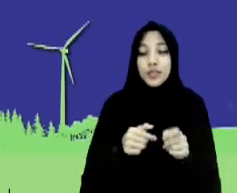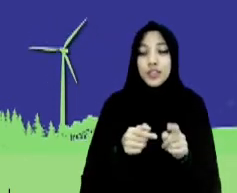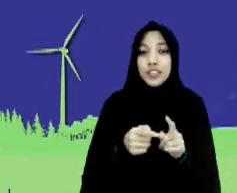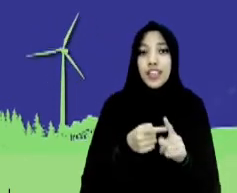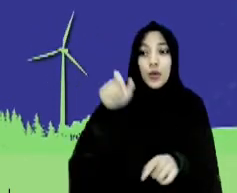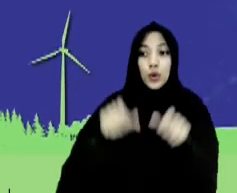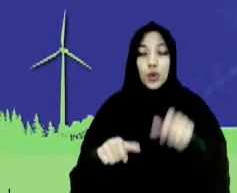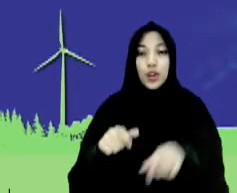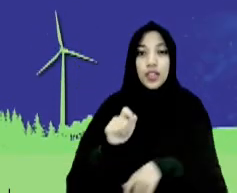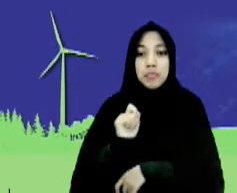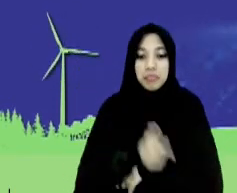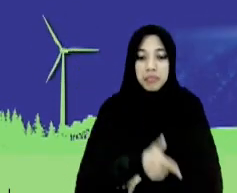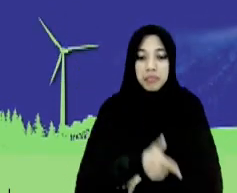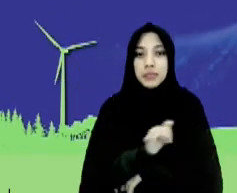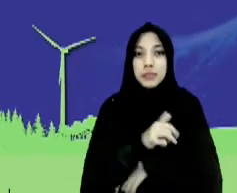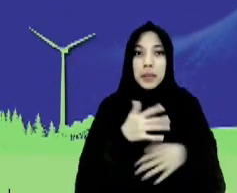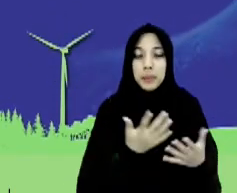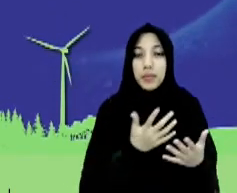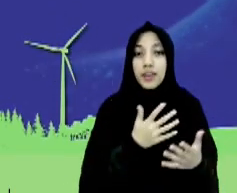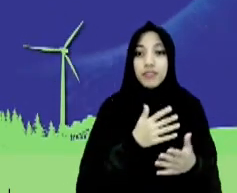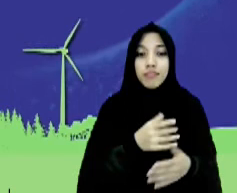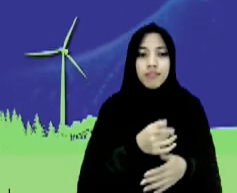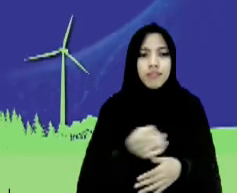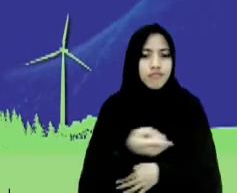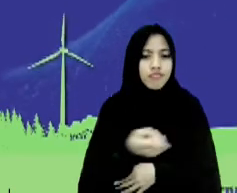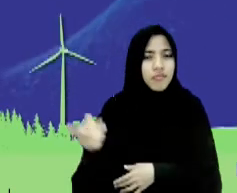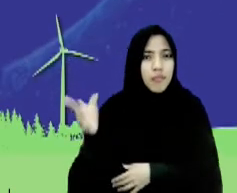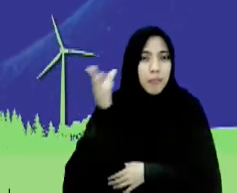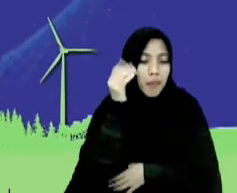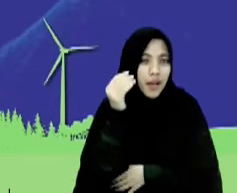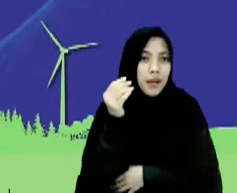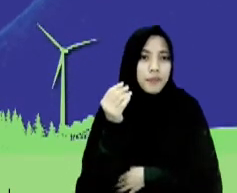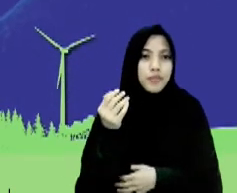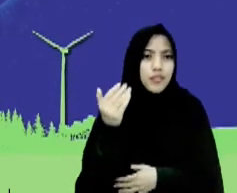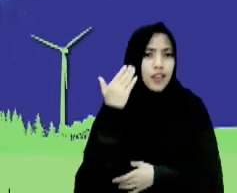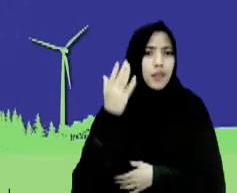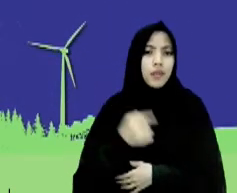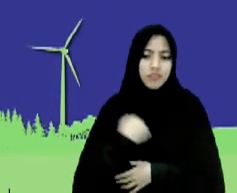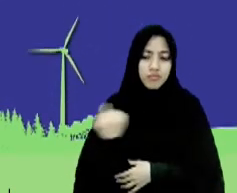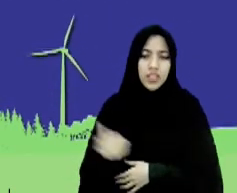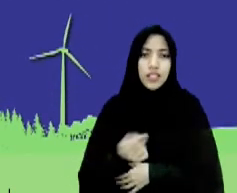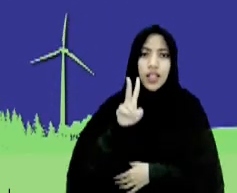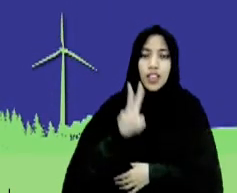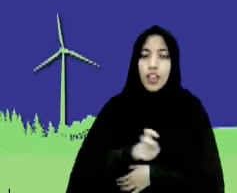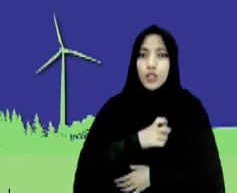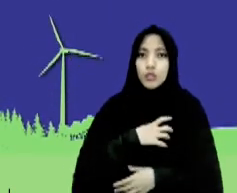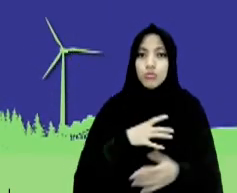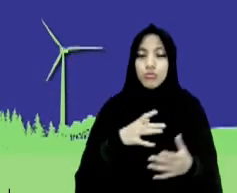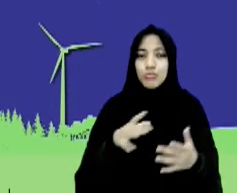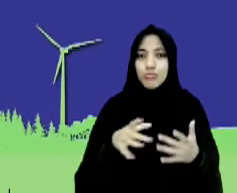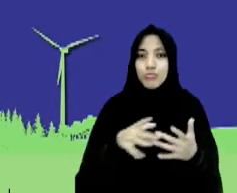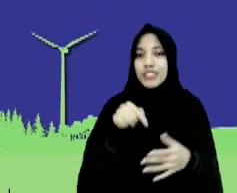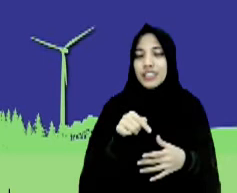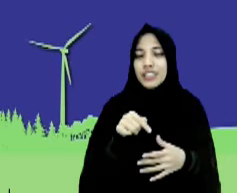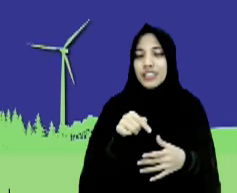themselves untuk mereka juga mengerti Why they should take it Why they should be buying from a sustainable source ya